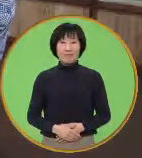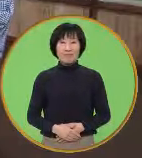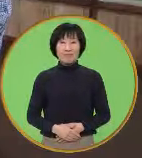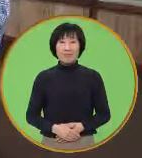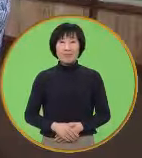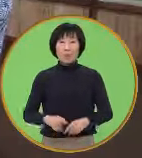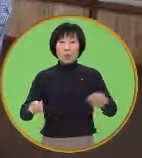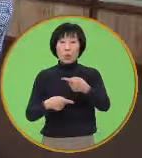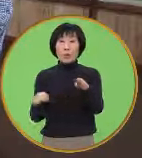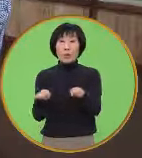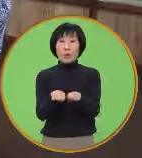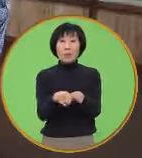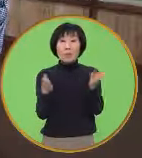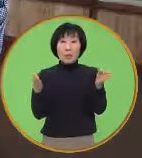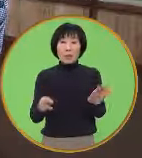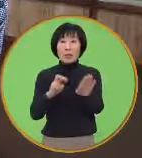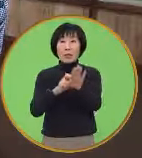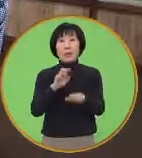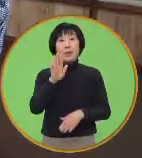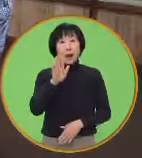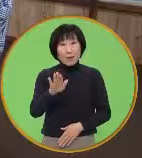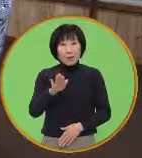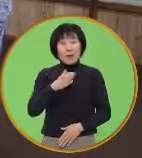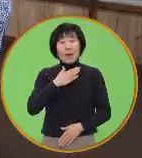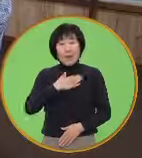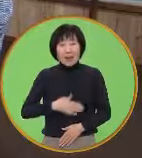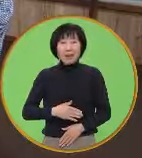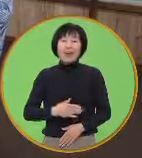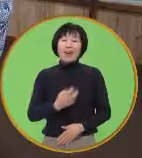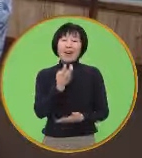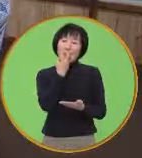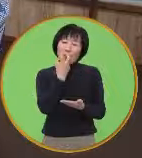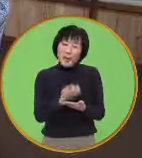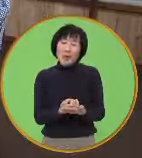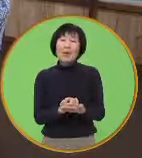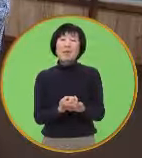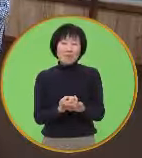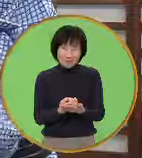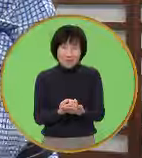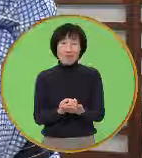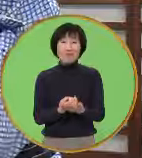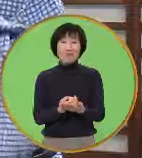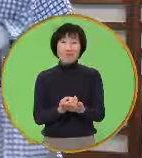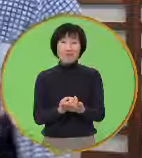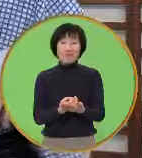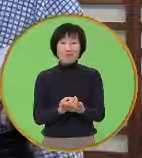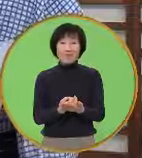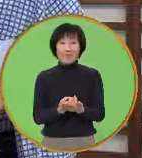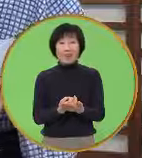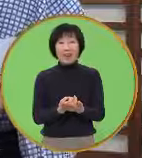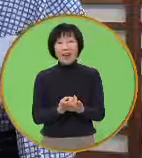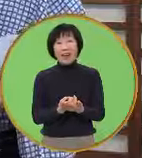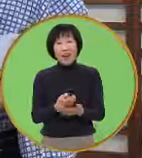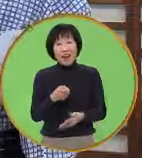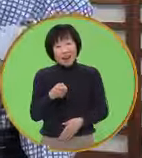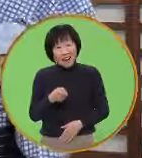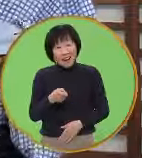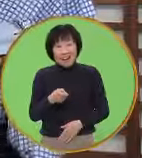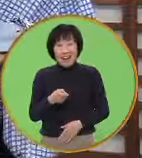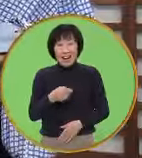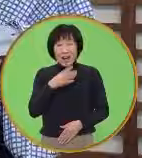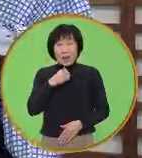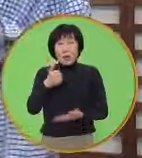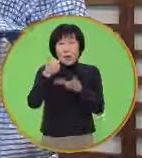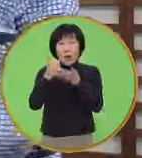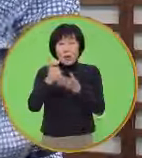年末年始に受診できる病院があると分かっただけでも安心しました。 いやー、それにしてもご老